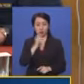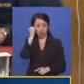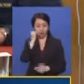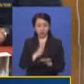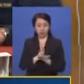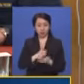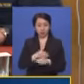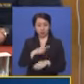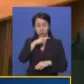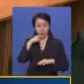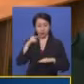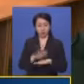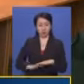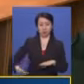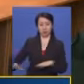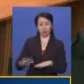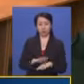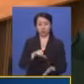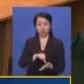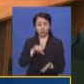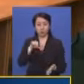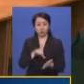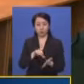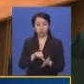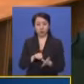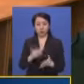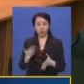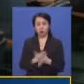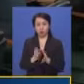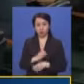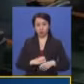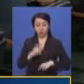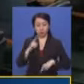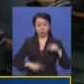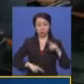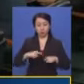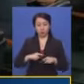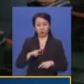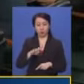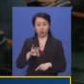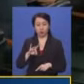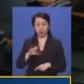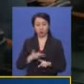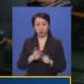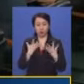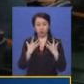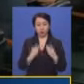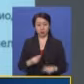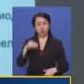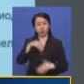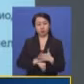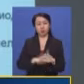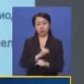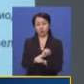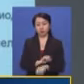ветераны, гости из Российской Федерации, представители волонтерских организаций и родственники Якова Филипповича. В этот день за вклад в